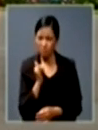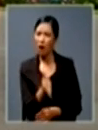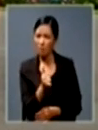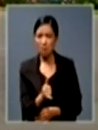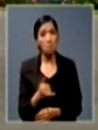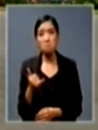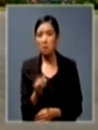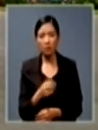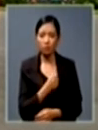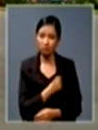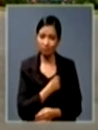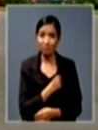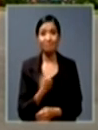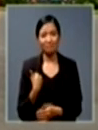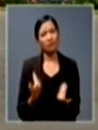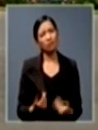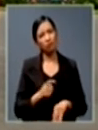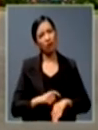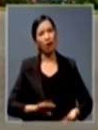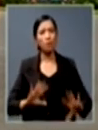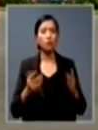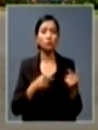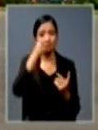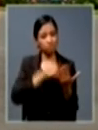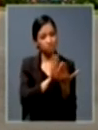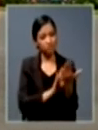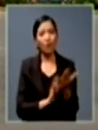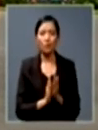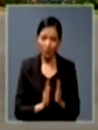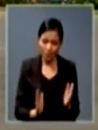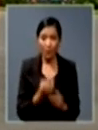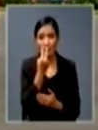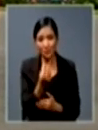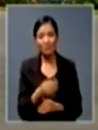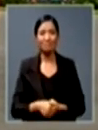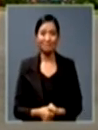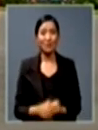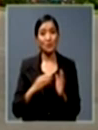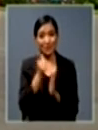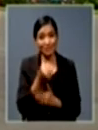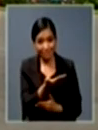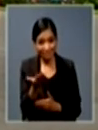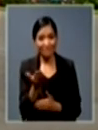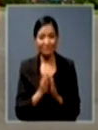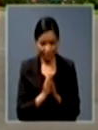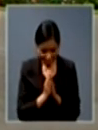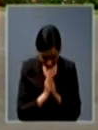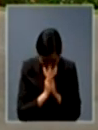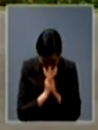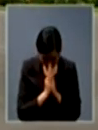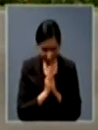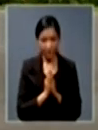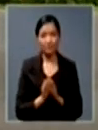านี่เสียใจเลยนะครับเอาละครับหมดเวลาแล้วนะฮะสำหรับรายการวันนี้ขอบคุณทุกท่านที่ติดตามชมนะครับโชคดีทุกท่านฮะสวัสดีครับ สวัสดีค่ะ